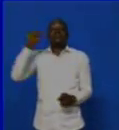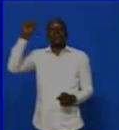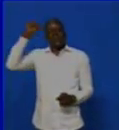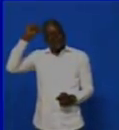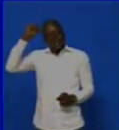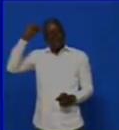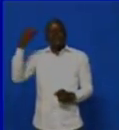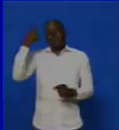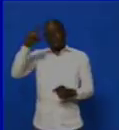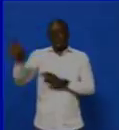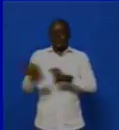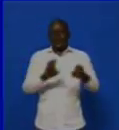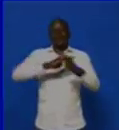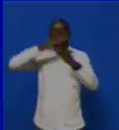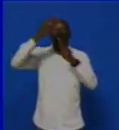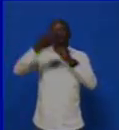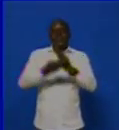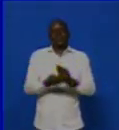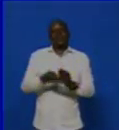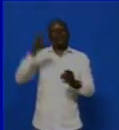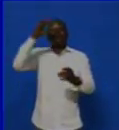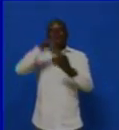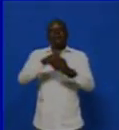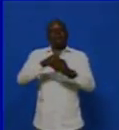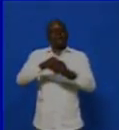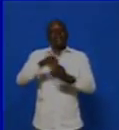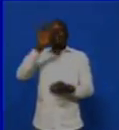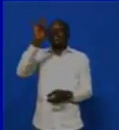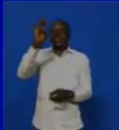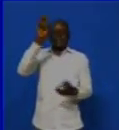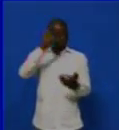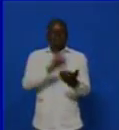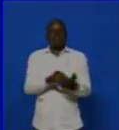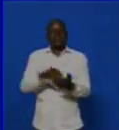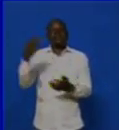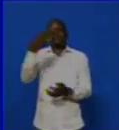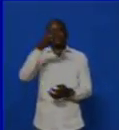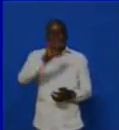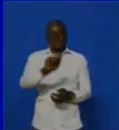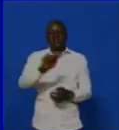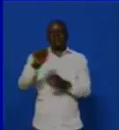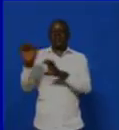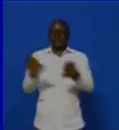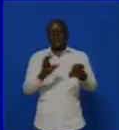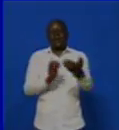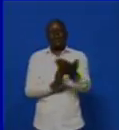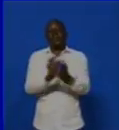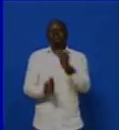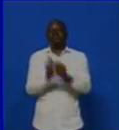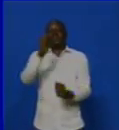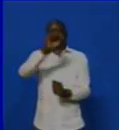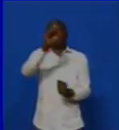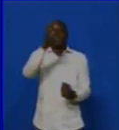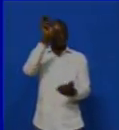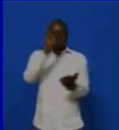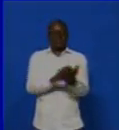le bilan de la campagne en cours. 6 000 hectares sont emblavés et plus de 10 000 tonnes sont